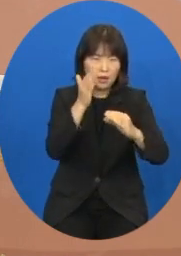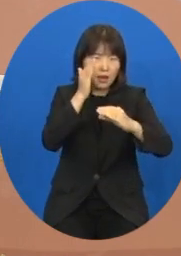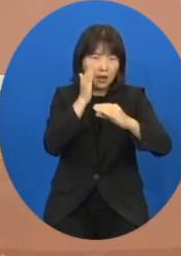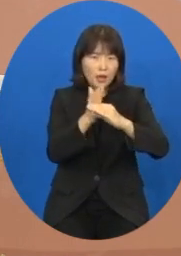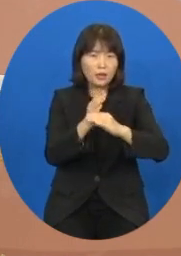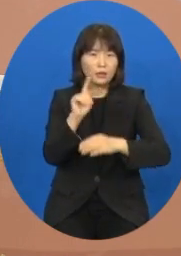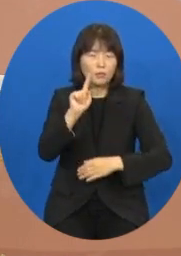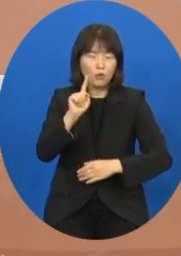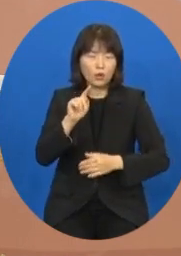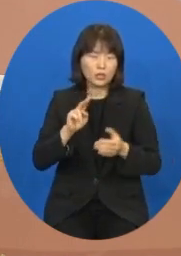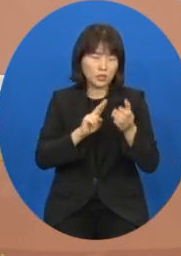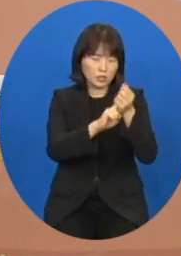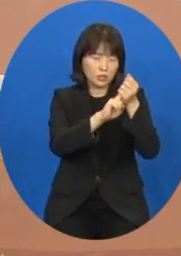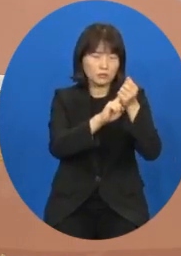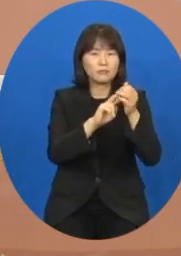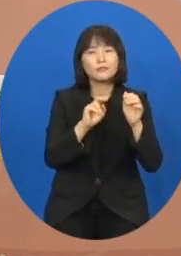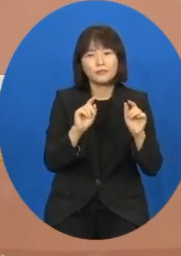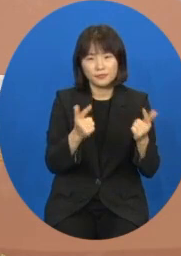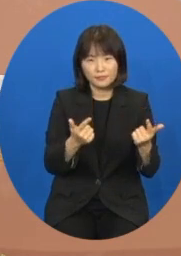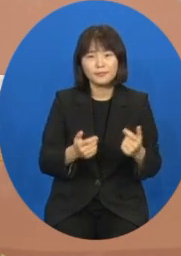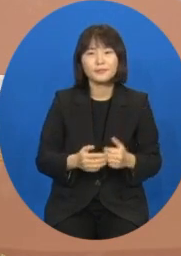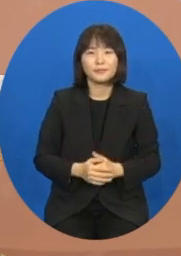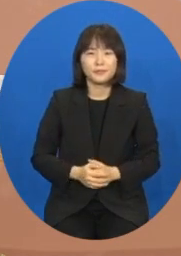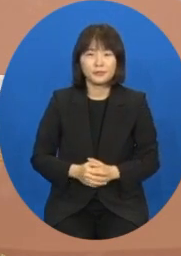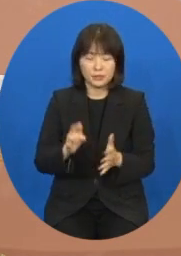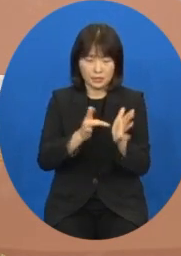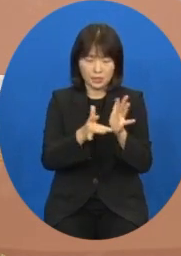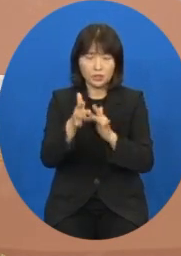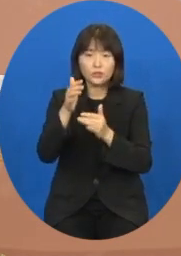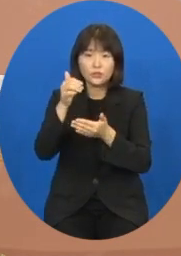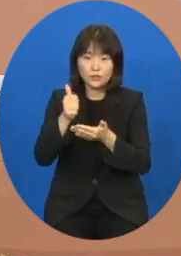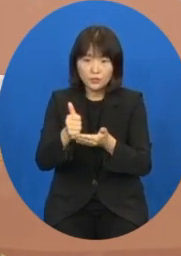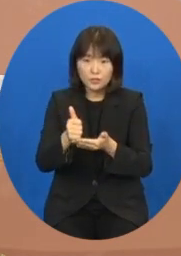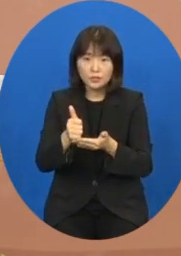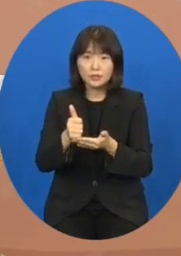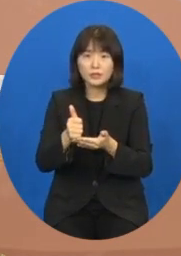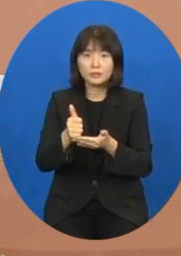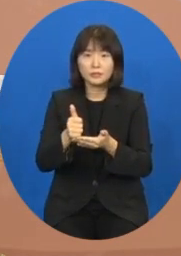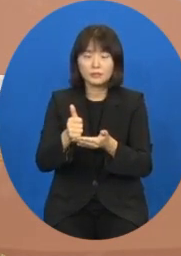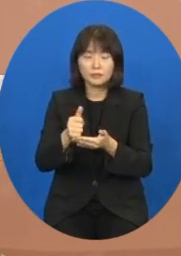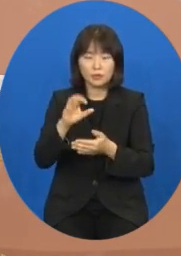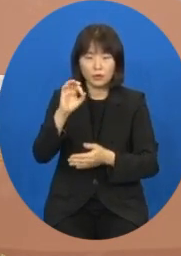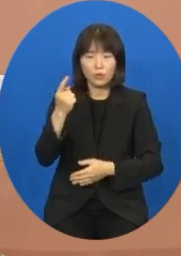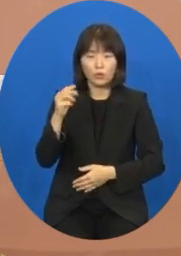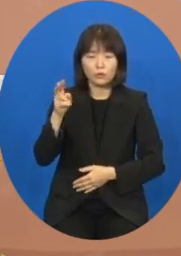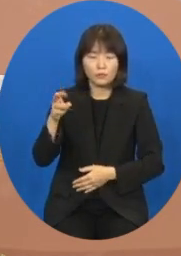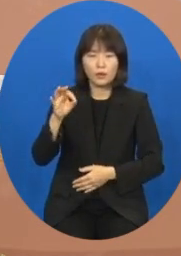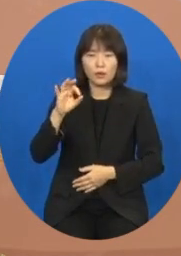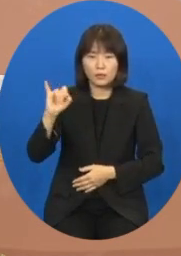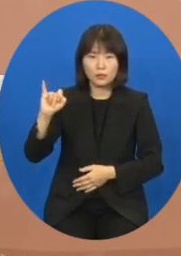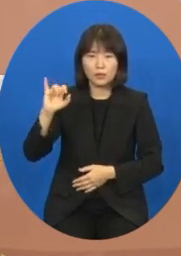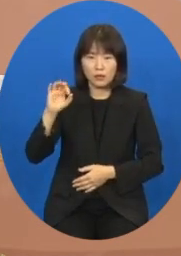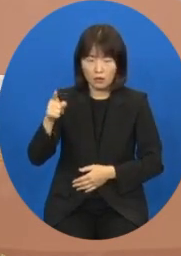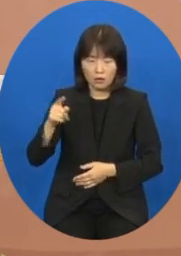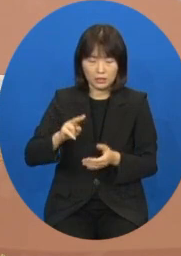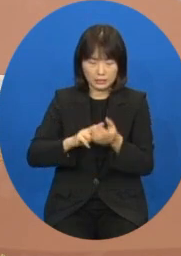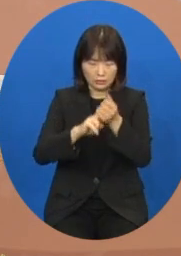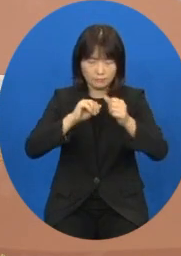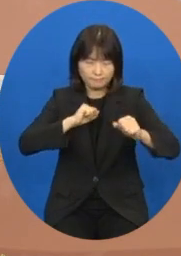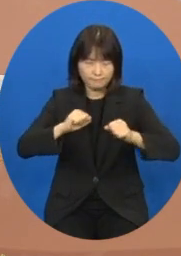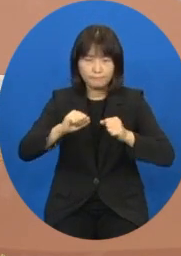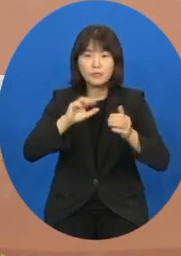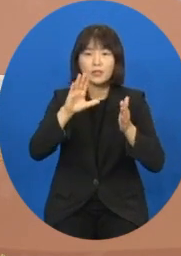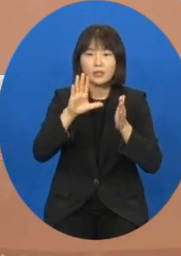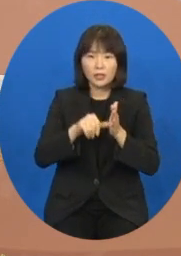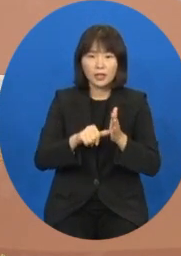사실은 기적이 아닙니다. 예수님께서 이 오병이어의 기적을 행하실 때 분명히